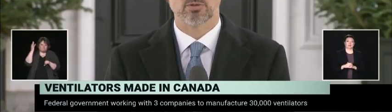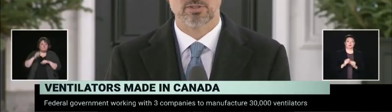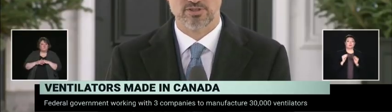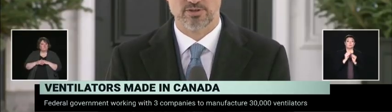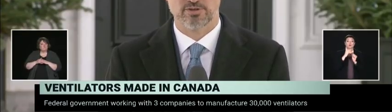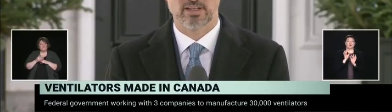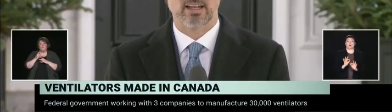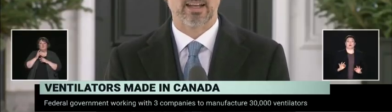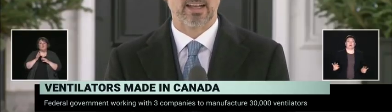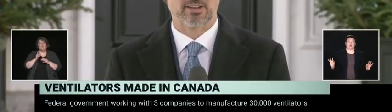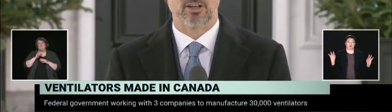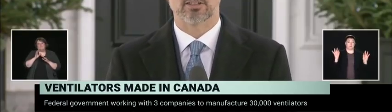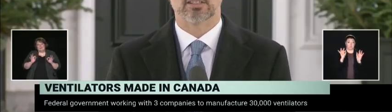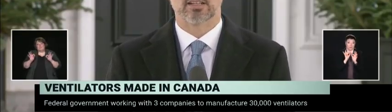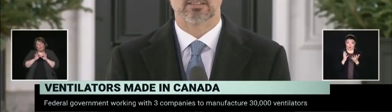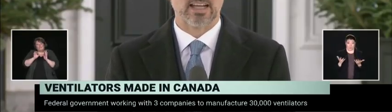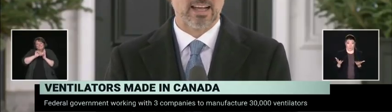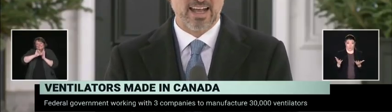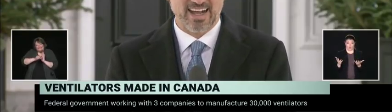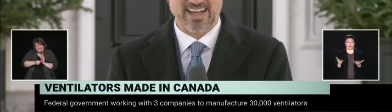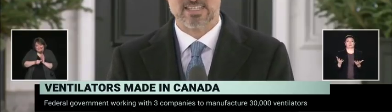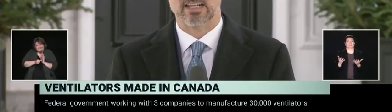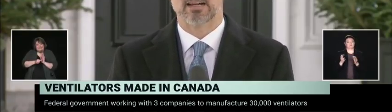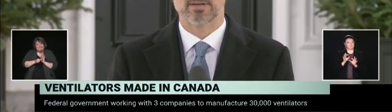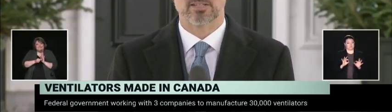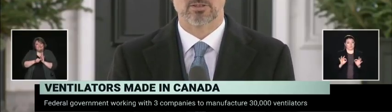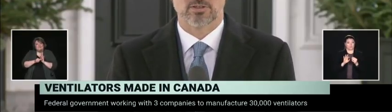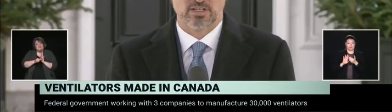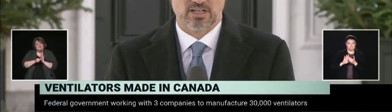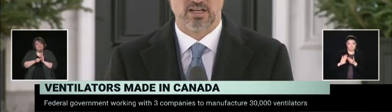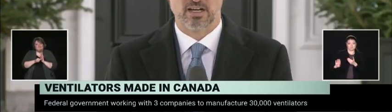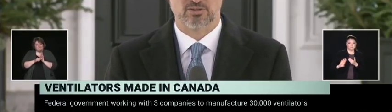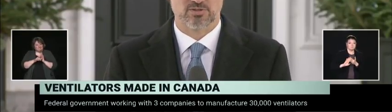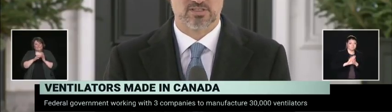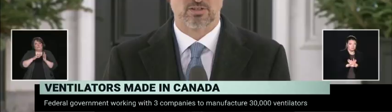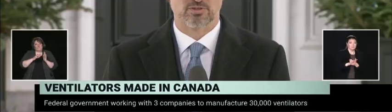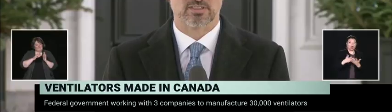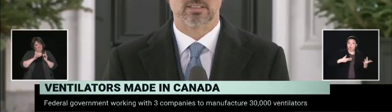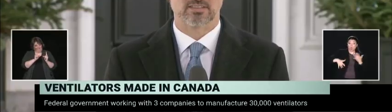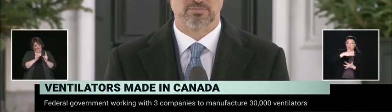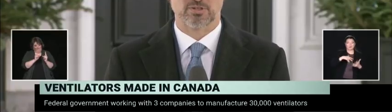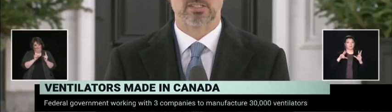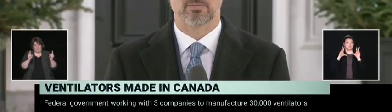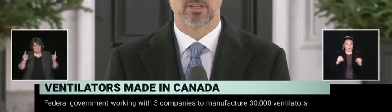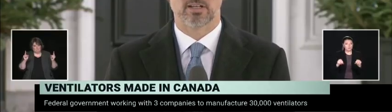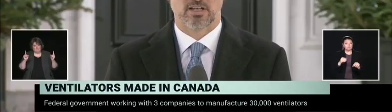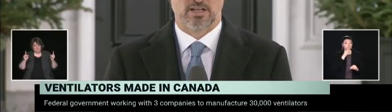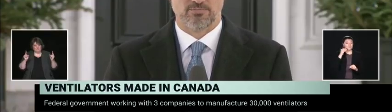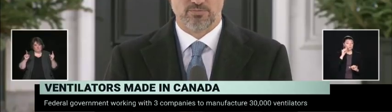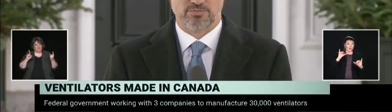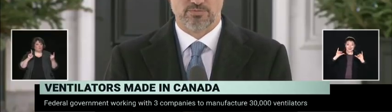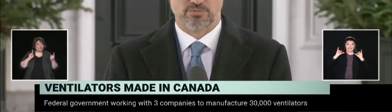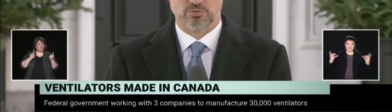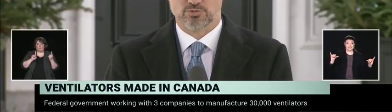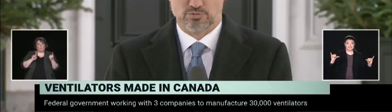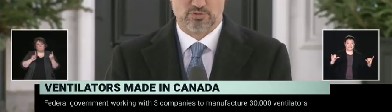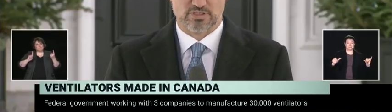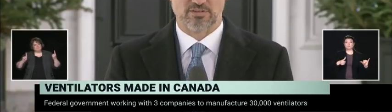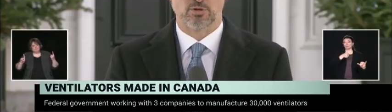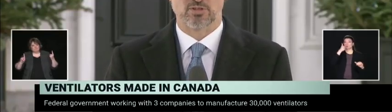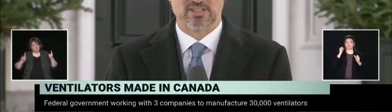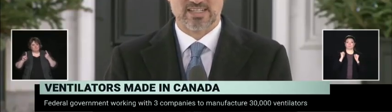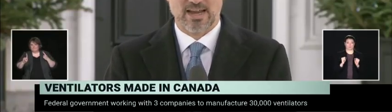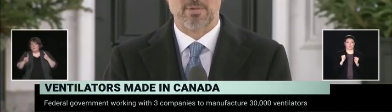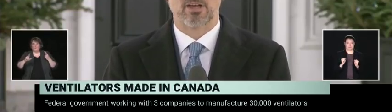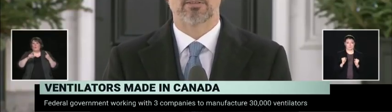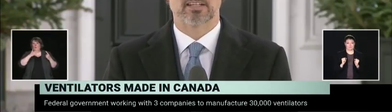les gens continuent à garder leur distance, à rester à la maison en toutes circonstances si possible. Nous